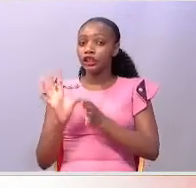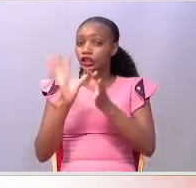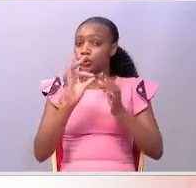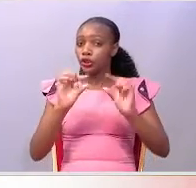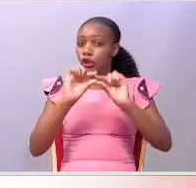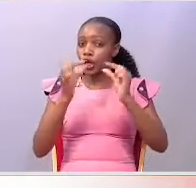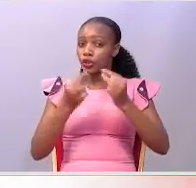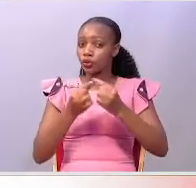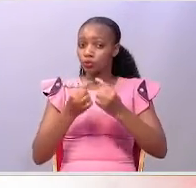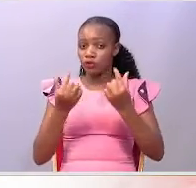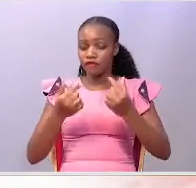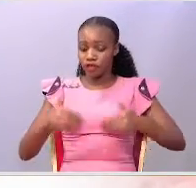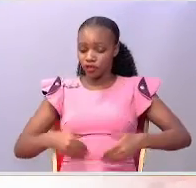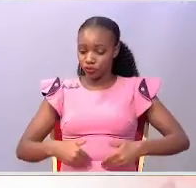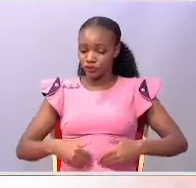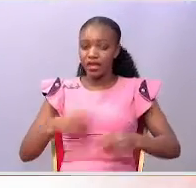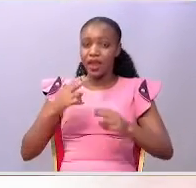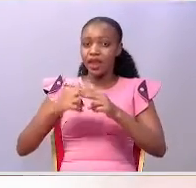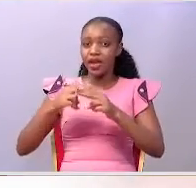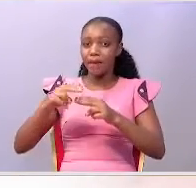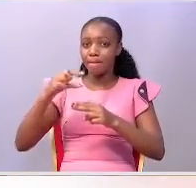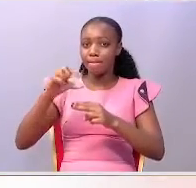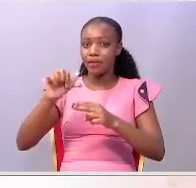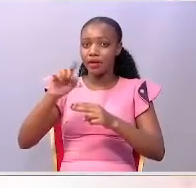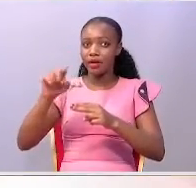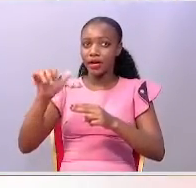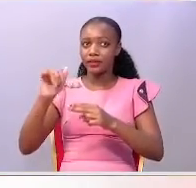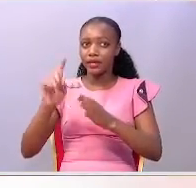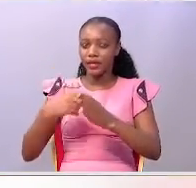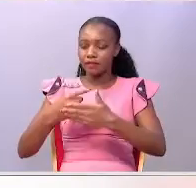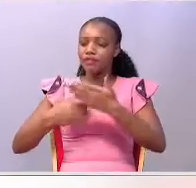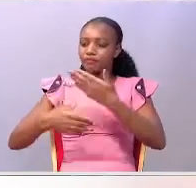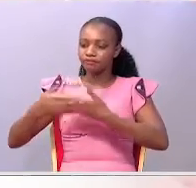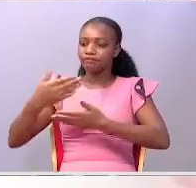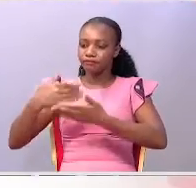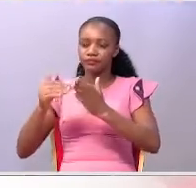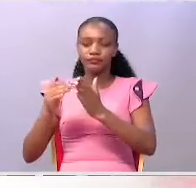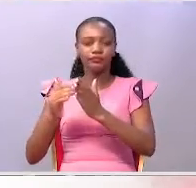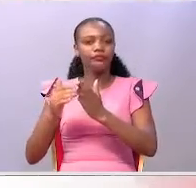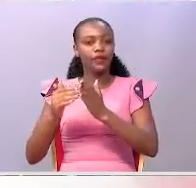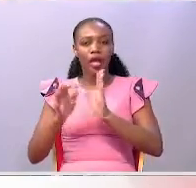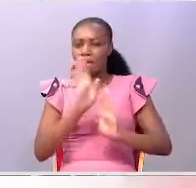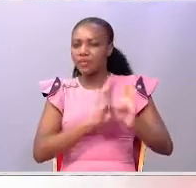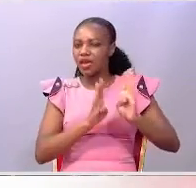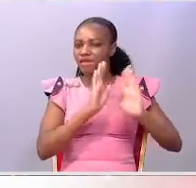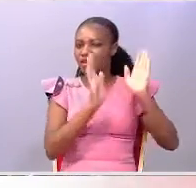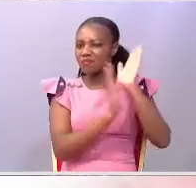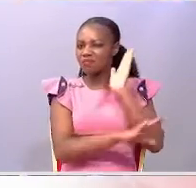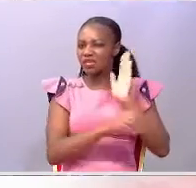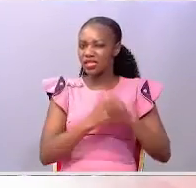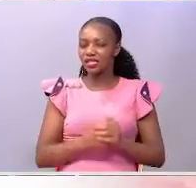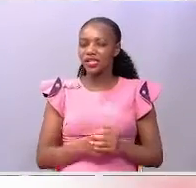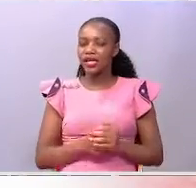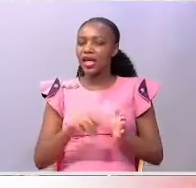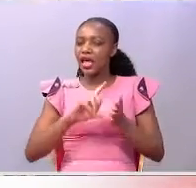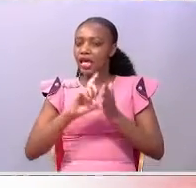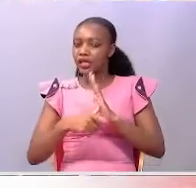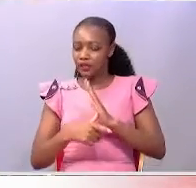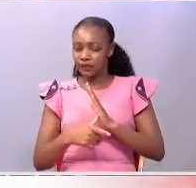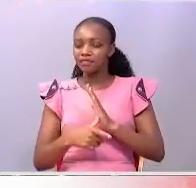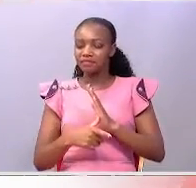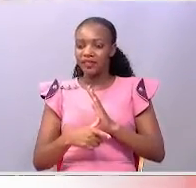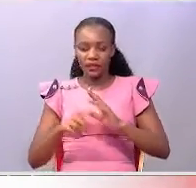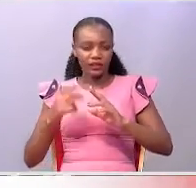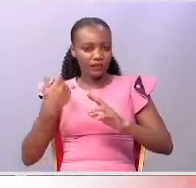group of teenagers by the name Gaza, with whom they engaged in unruly behaviors. Wakati nilifuatilia nikapata ameungana